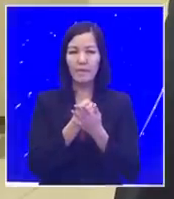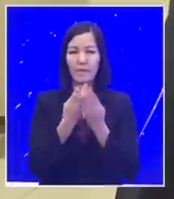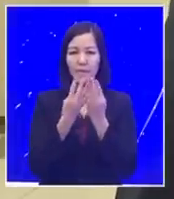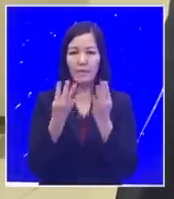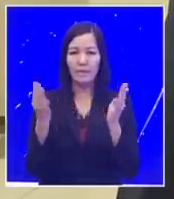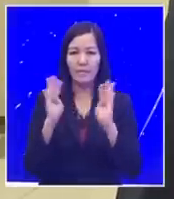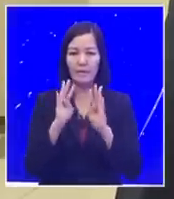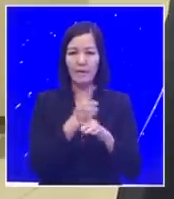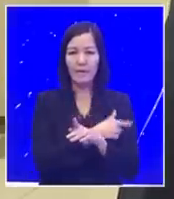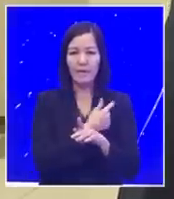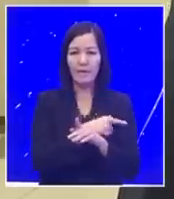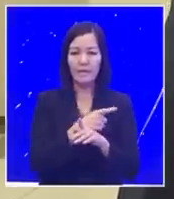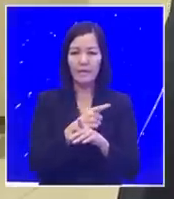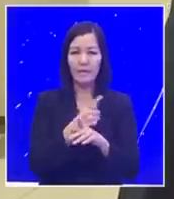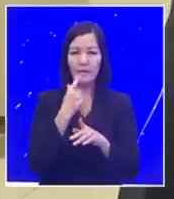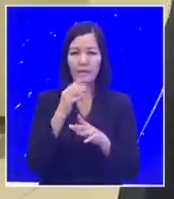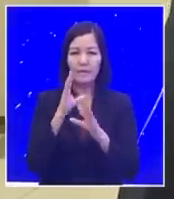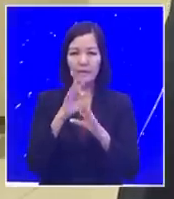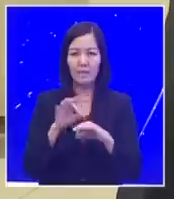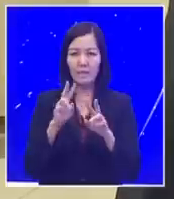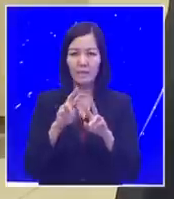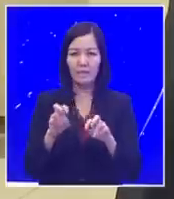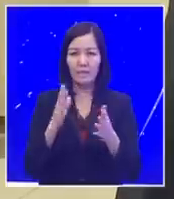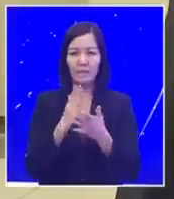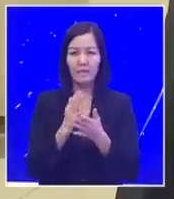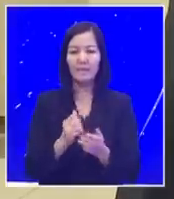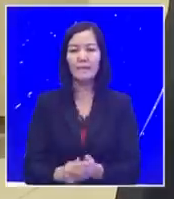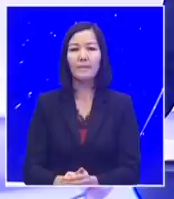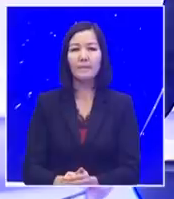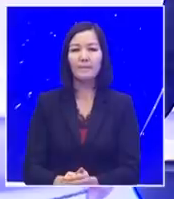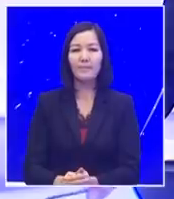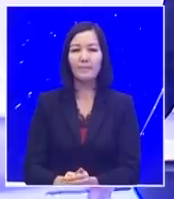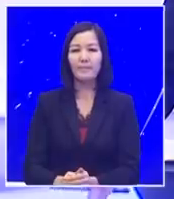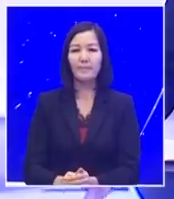изоляция больницаға жатқызылып, олардың анализдері бәрінен алынды.